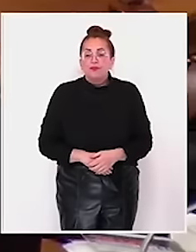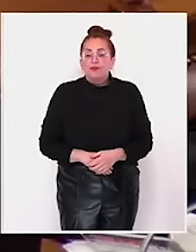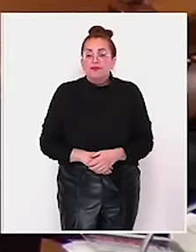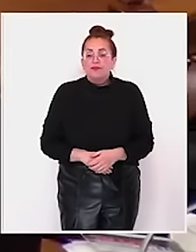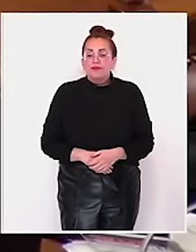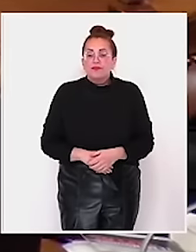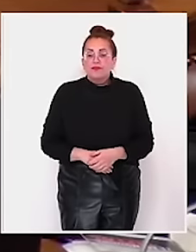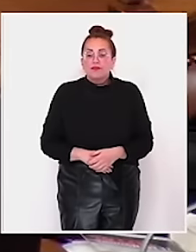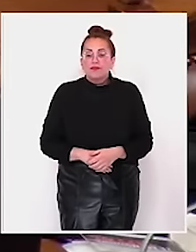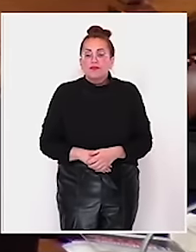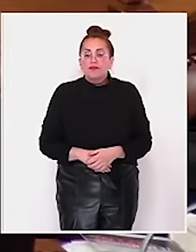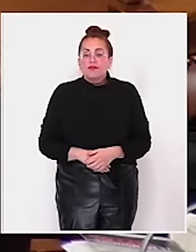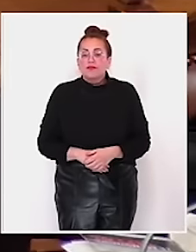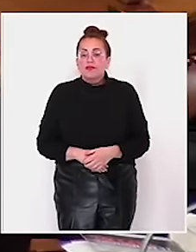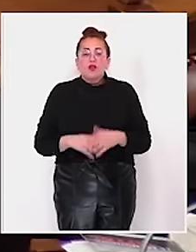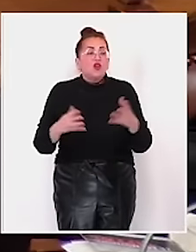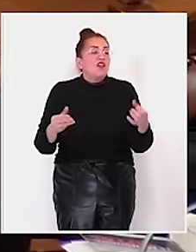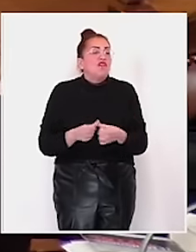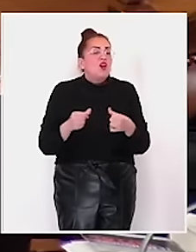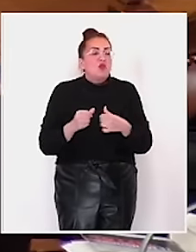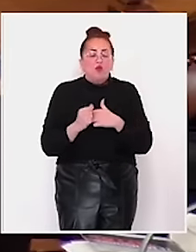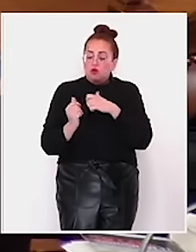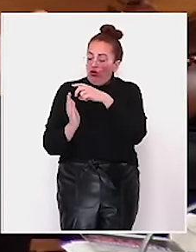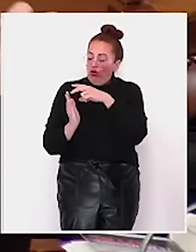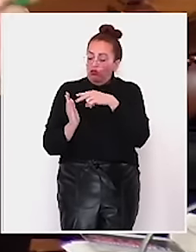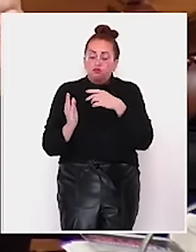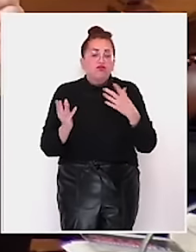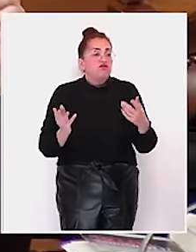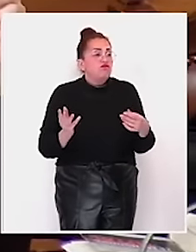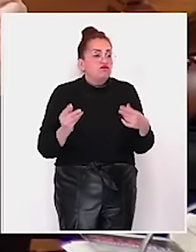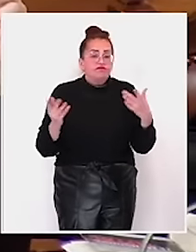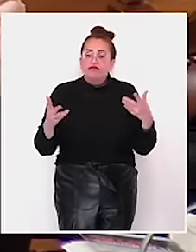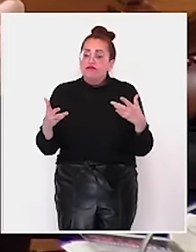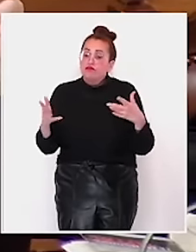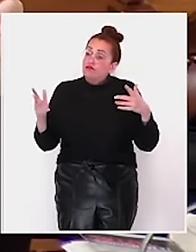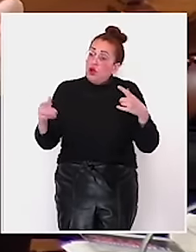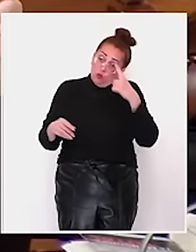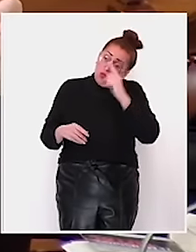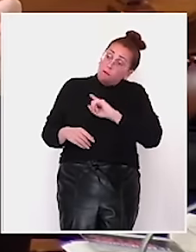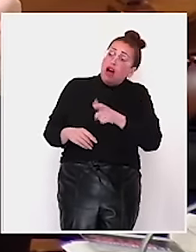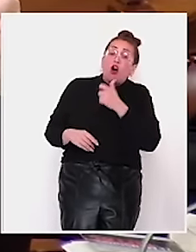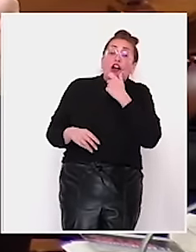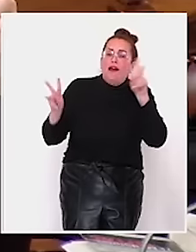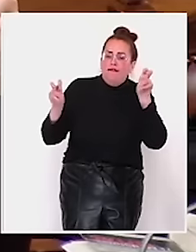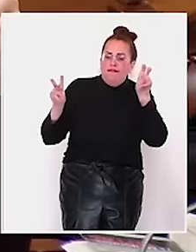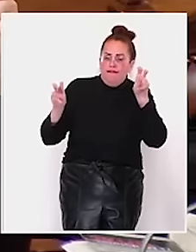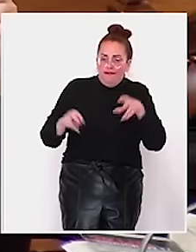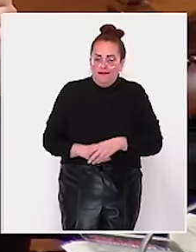Alors, je verse pas la note. Oui, why non, not bah, why not? Why not?